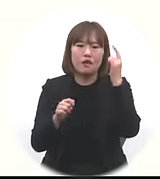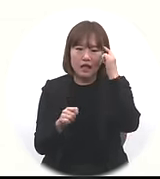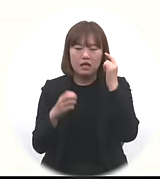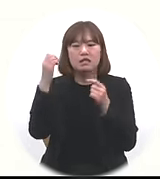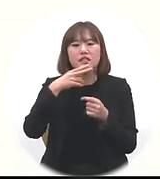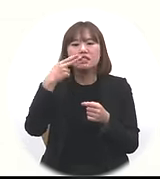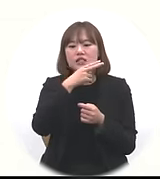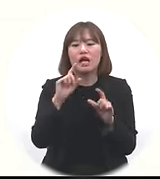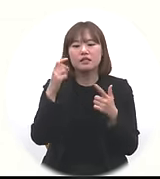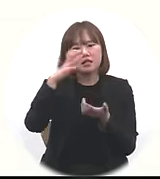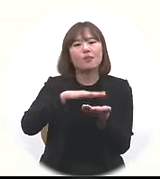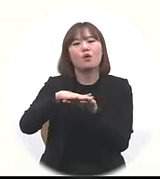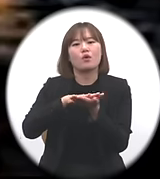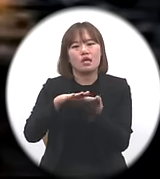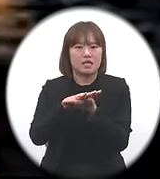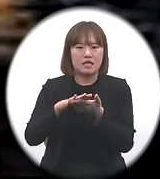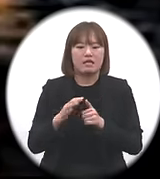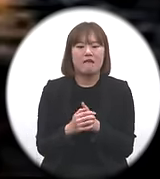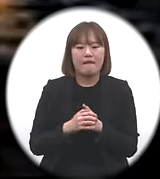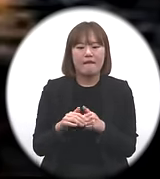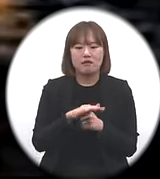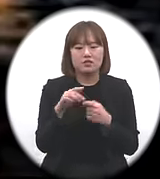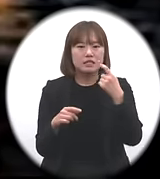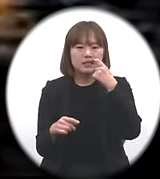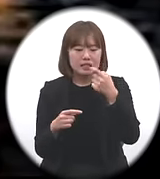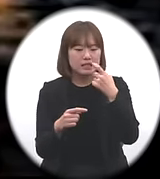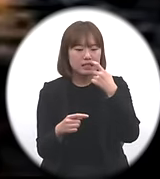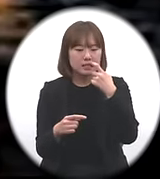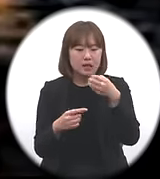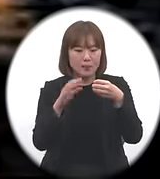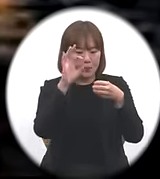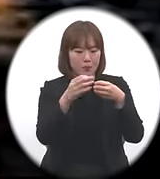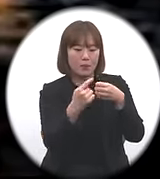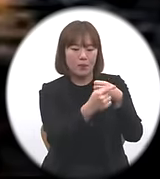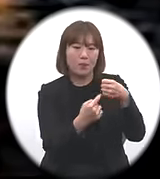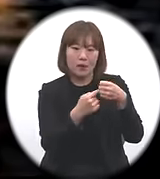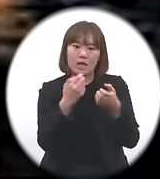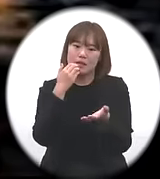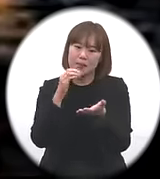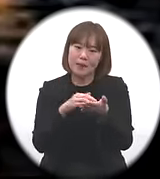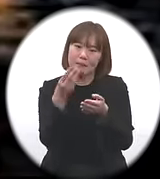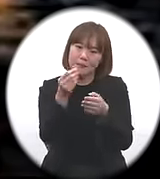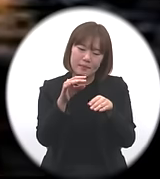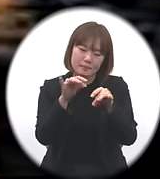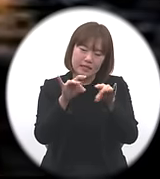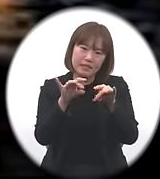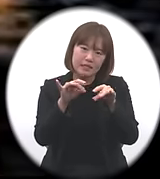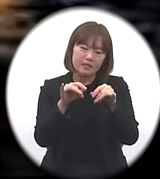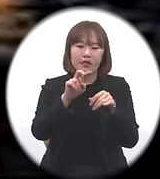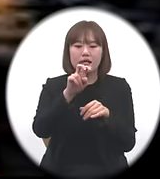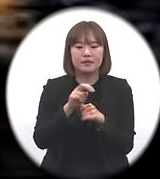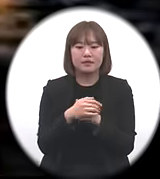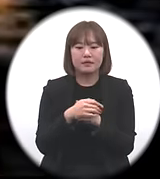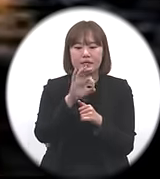아닙니다. 그냥 놀이를 하고 있는 거예요. 우리 치아 표면에는 여름에 냇가가 보면 이렇게 돌에 껴있는 미끄덩거리는 거 있지 않습니까? 그런 이끼 같은 거.